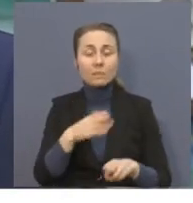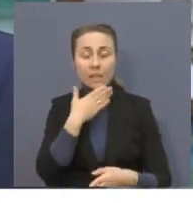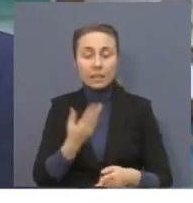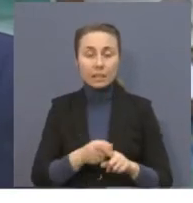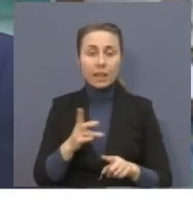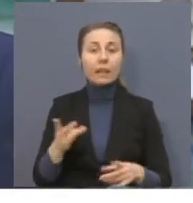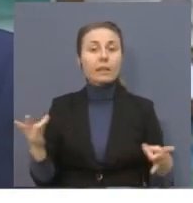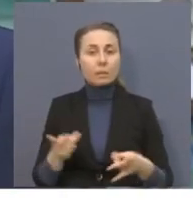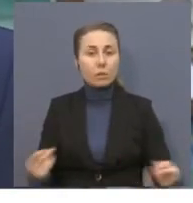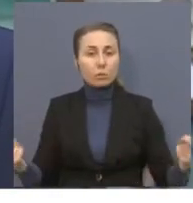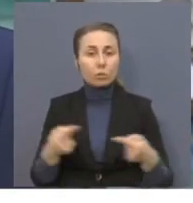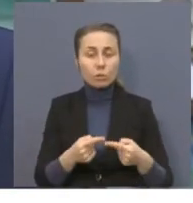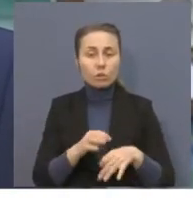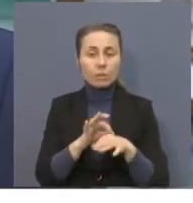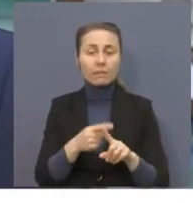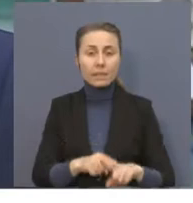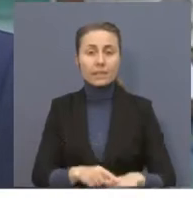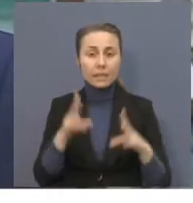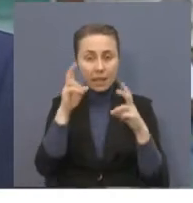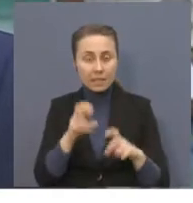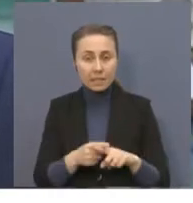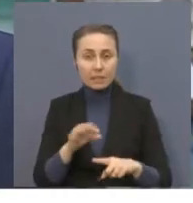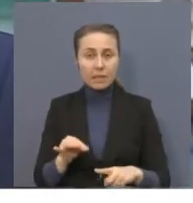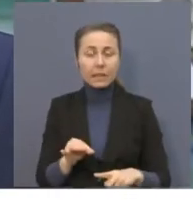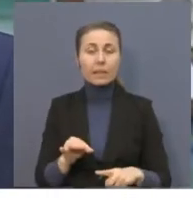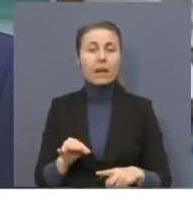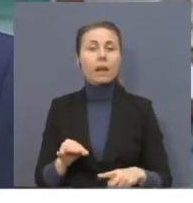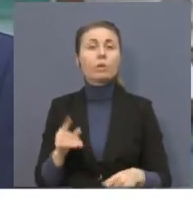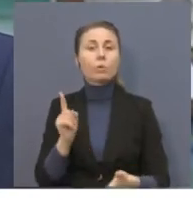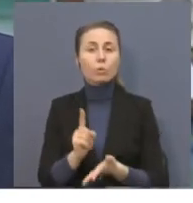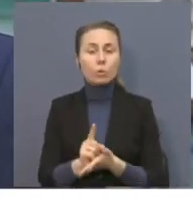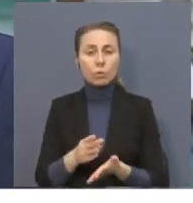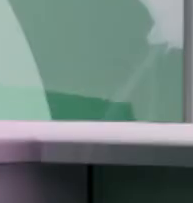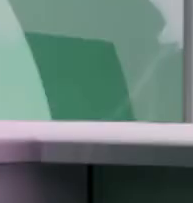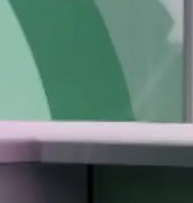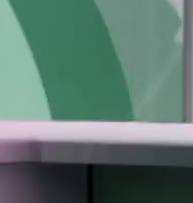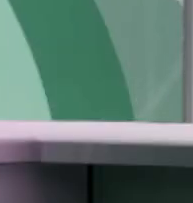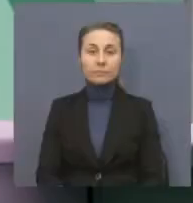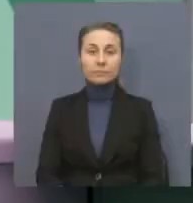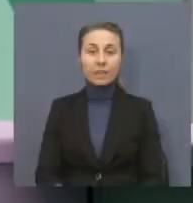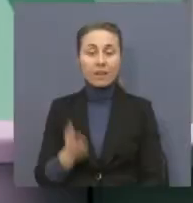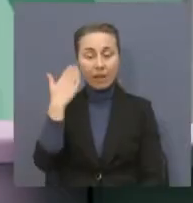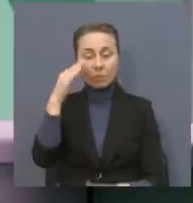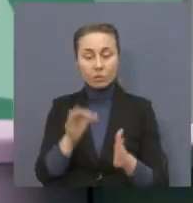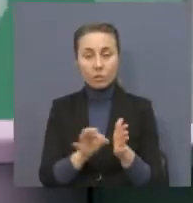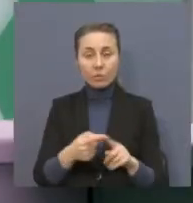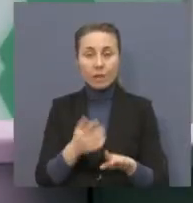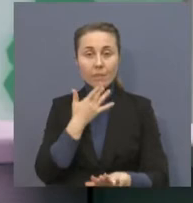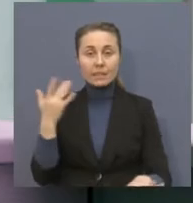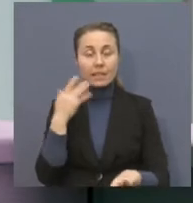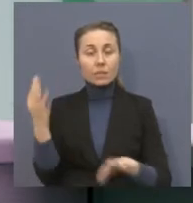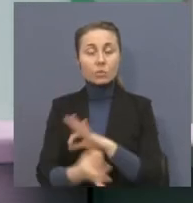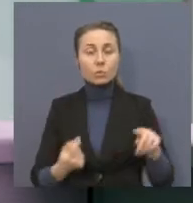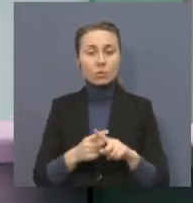необходимо проводить достоверные исследования, опираясь на конкретные факты. В Акмолинской области за последние